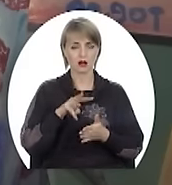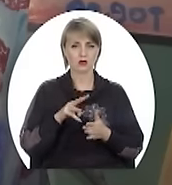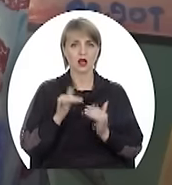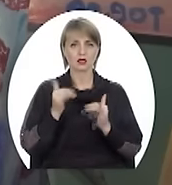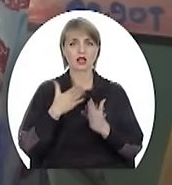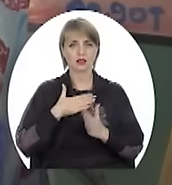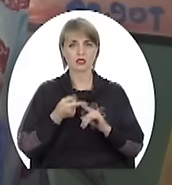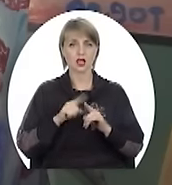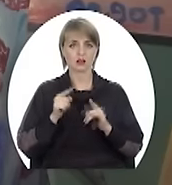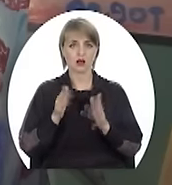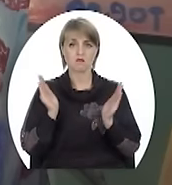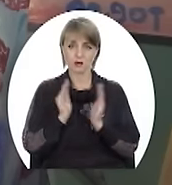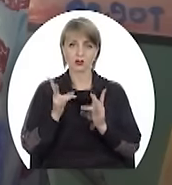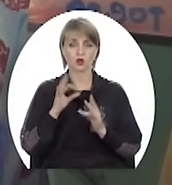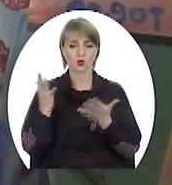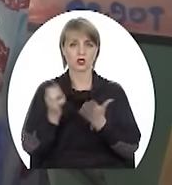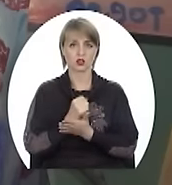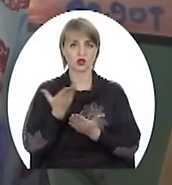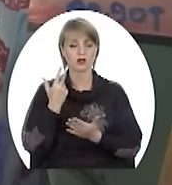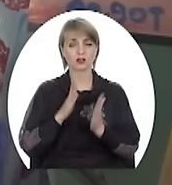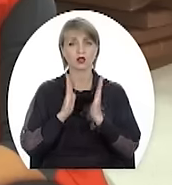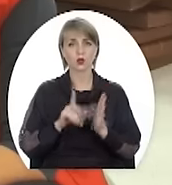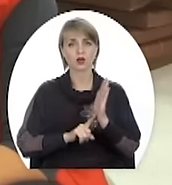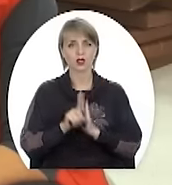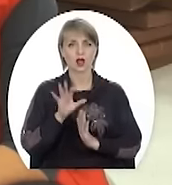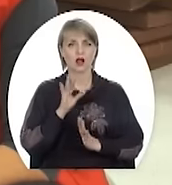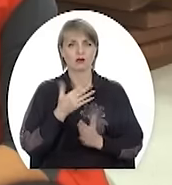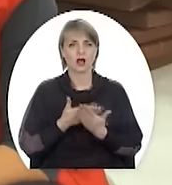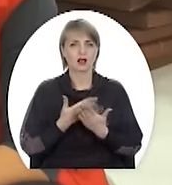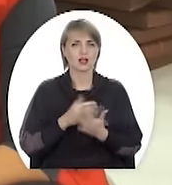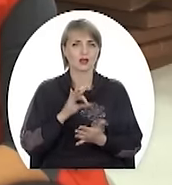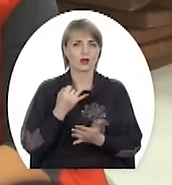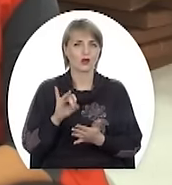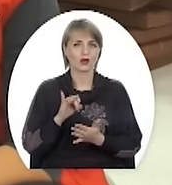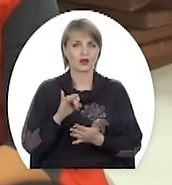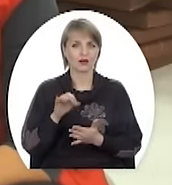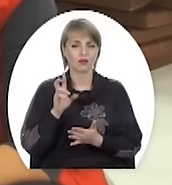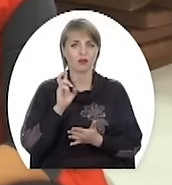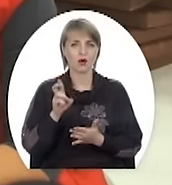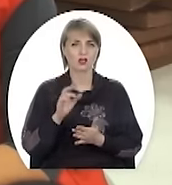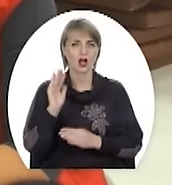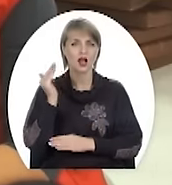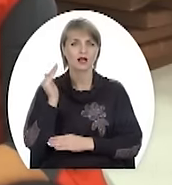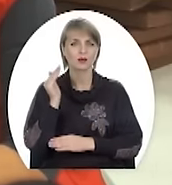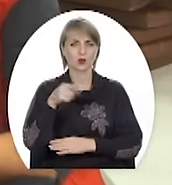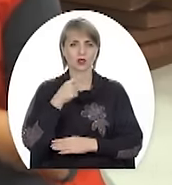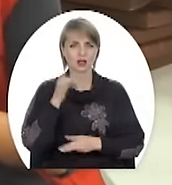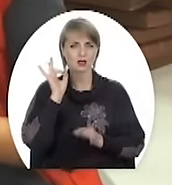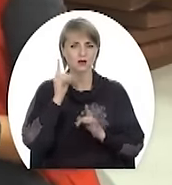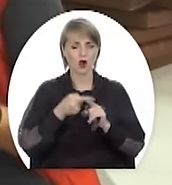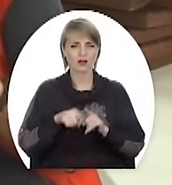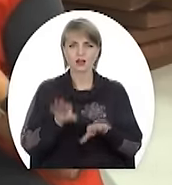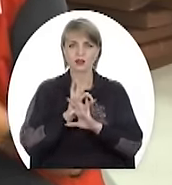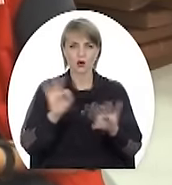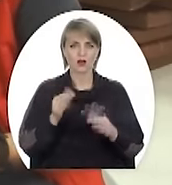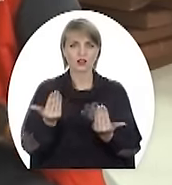Для нас это тоже, ну, небольшое, но достижение. Когда мы только начинали, нам казалось, боже,